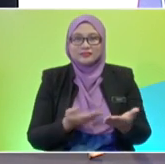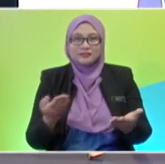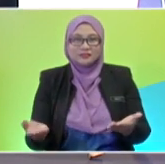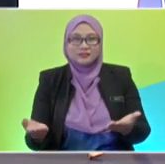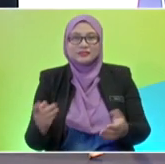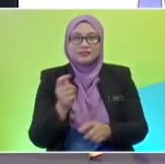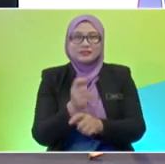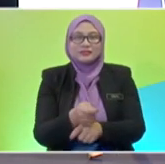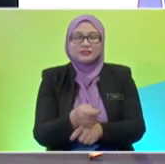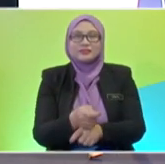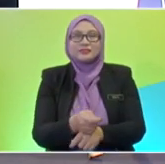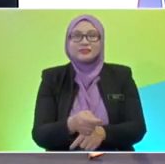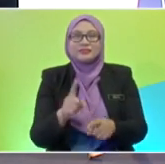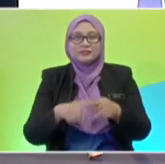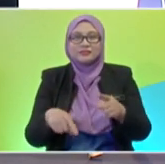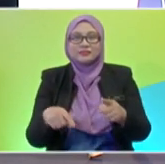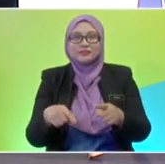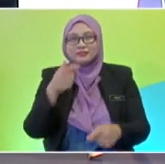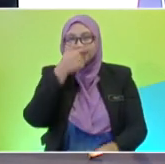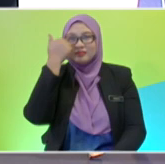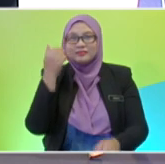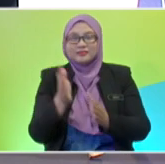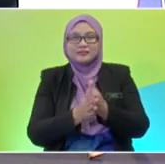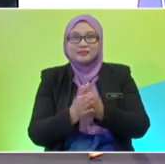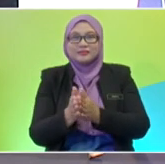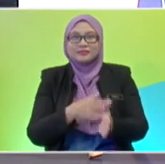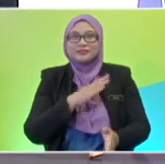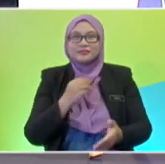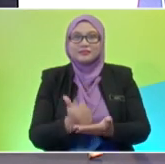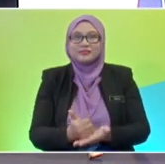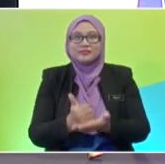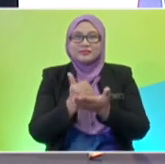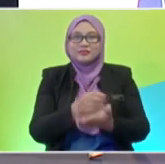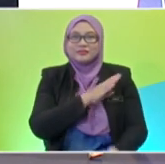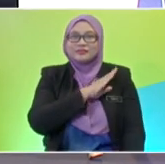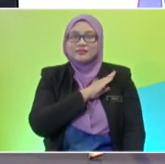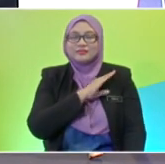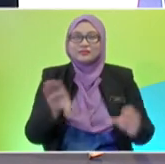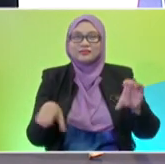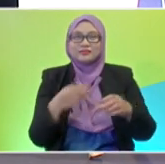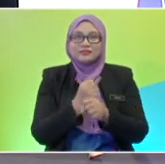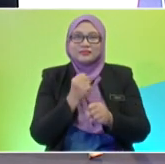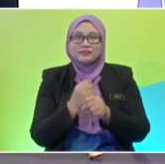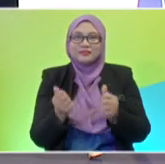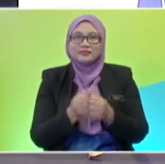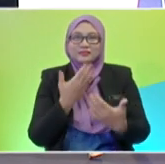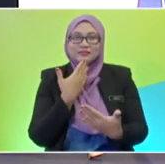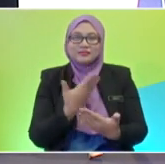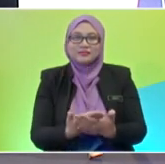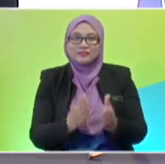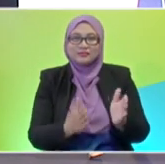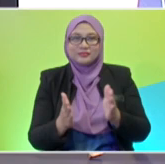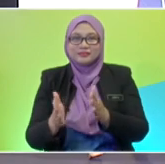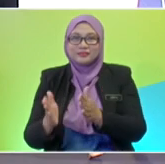tapi sebab rajin tolong bagikannya buat kerja dengan baik susun bareng dengan cermat